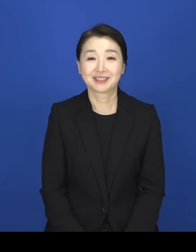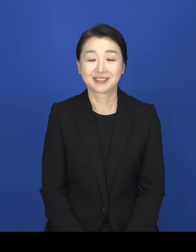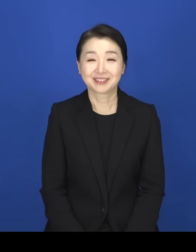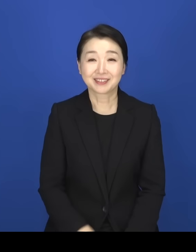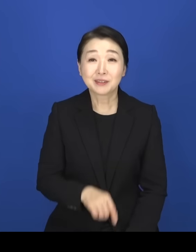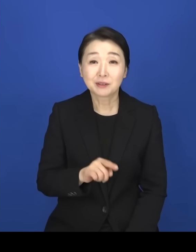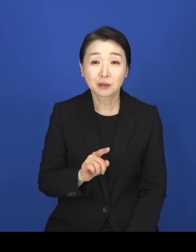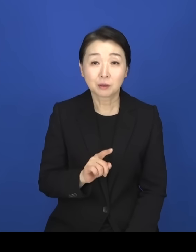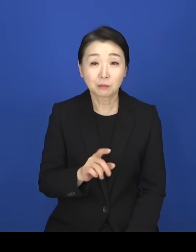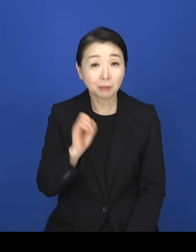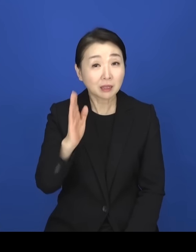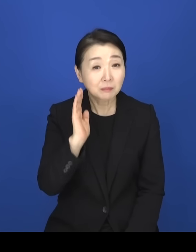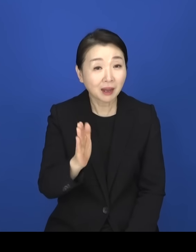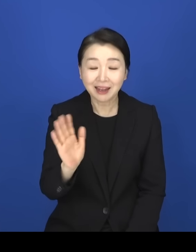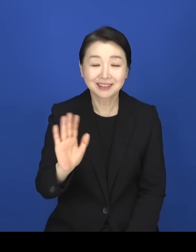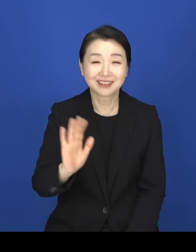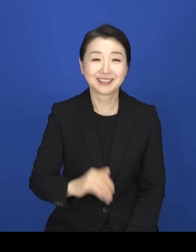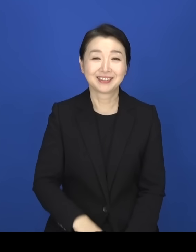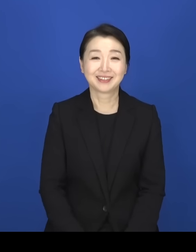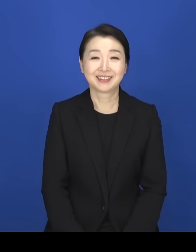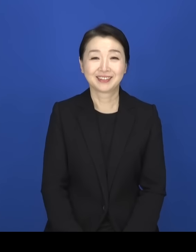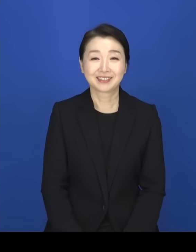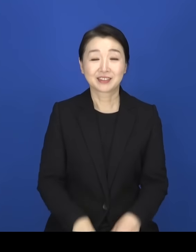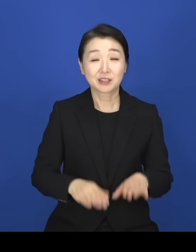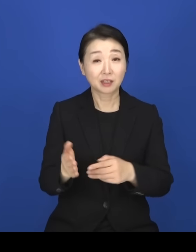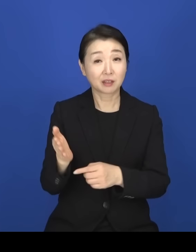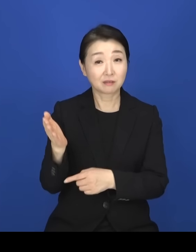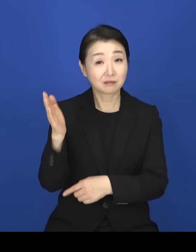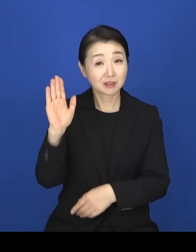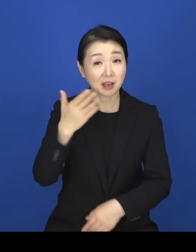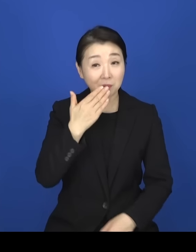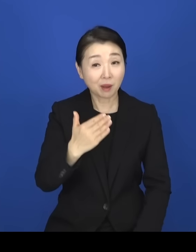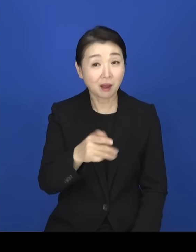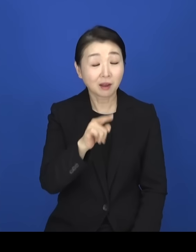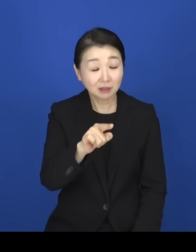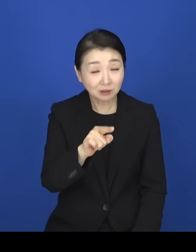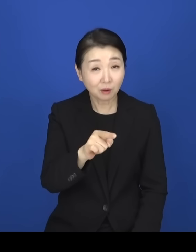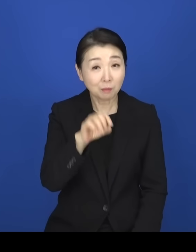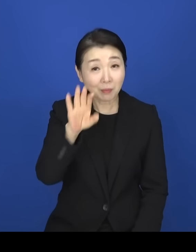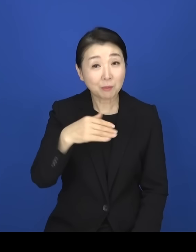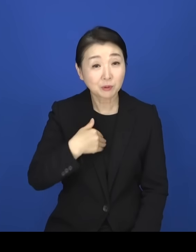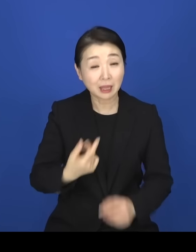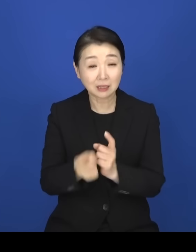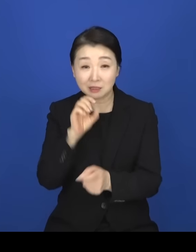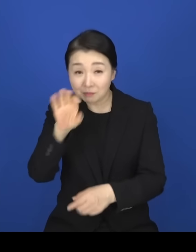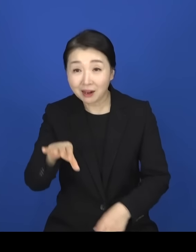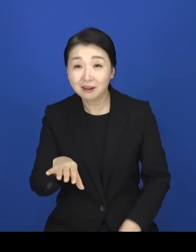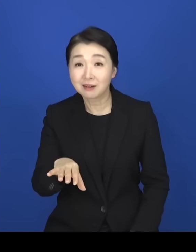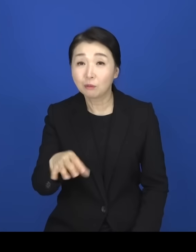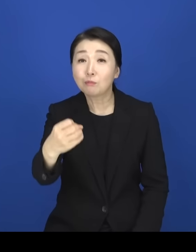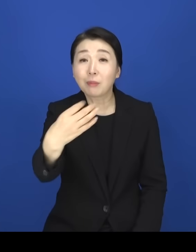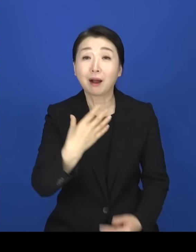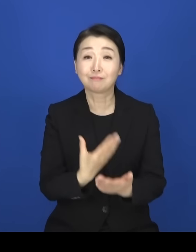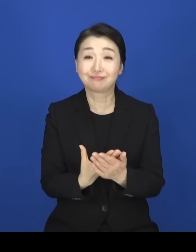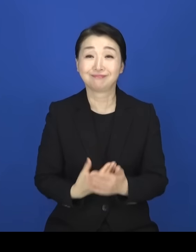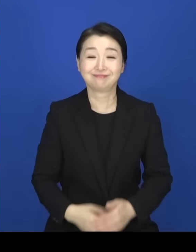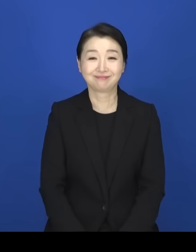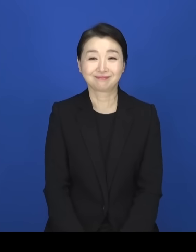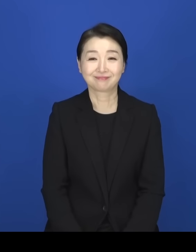좀 그랬죠. 얘기하지 말까요? 아니요. 아니 뭐 이제는 얘기할 수 있지. 너 입으로 얘기 못하면 내가 해드려도 돼. 얘기해주세요. 근데